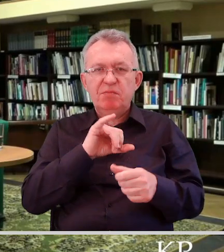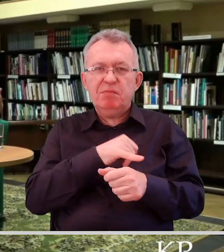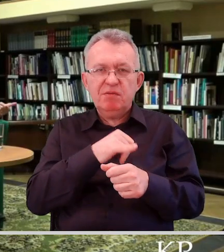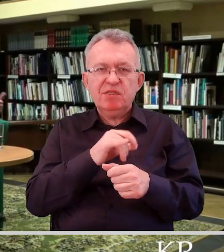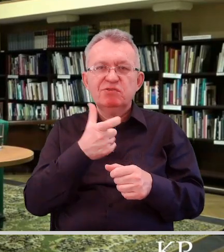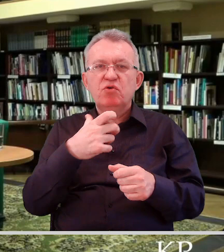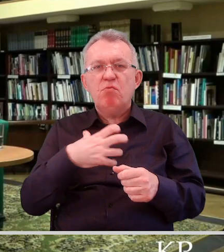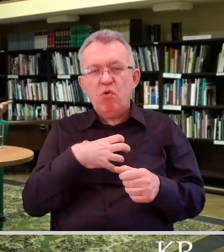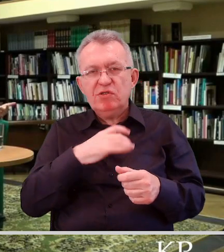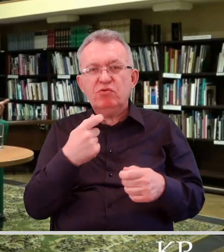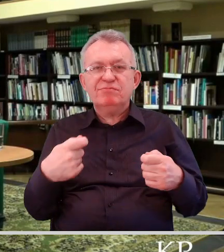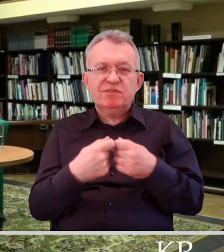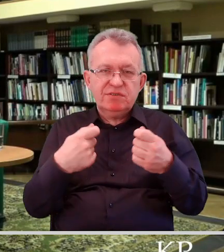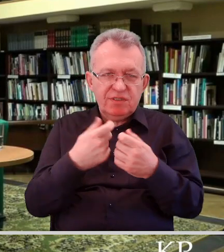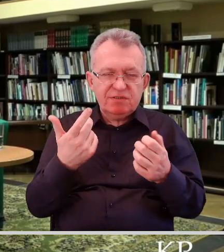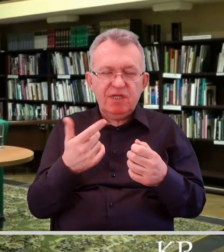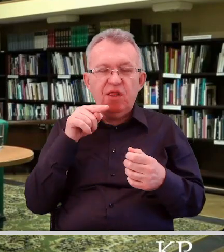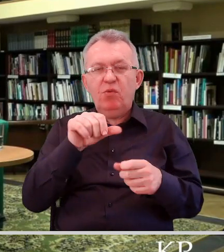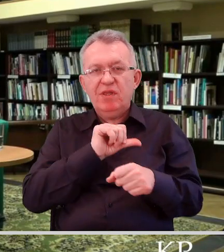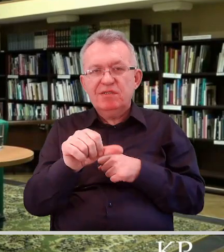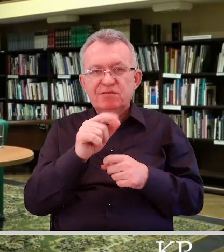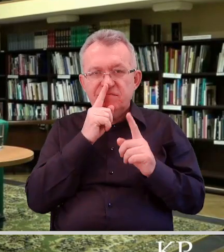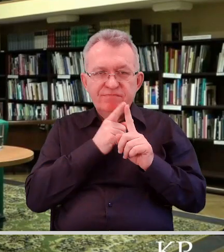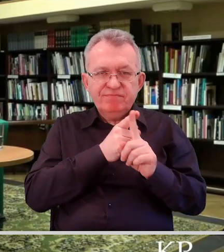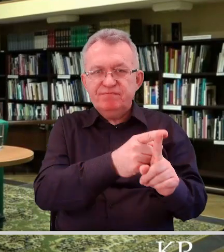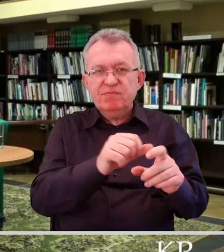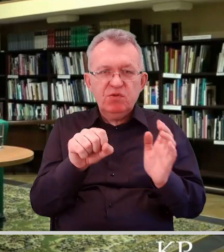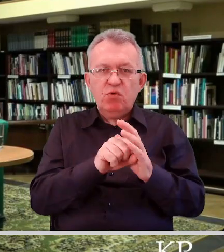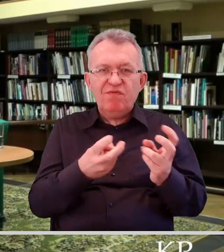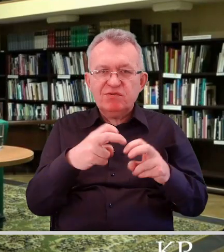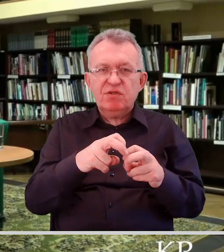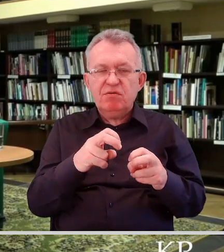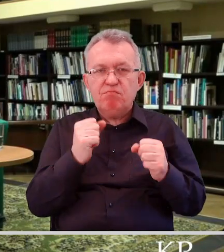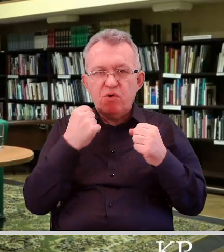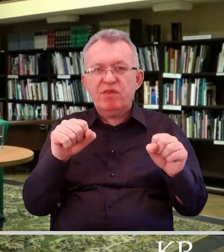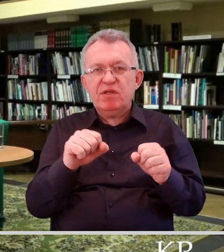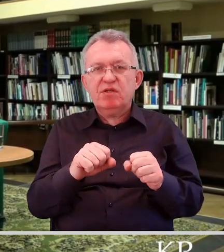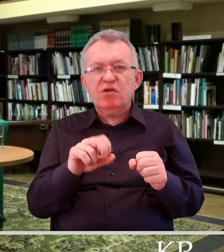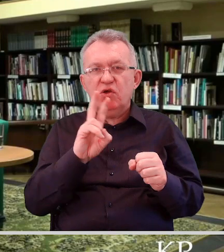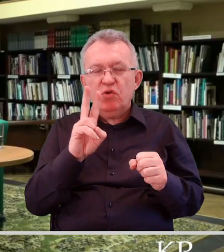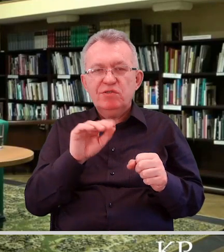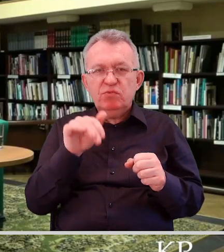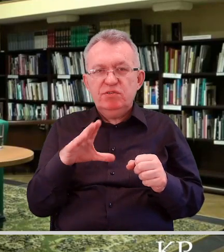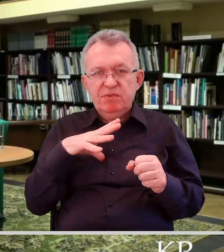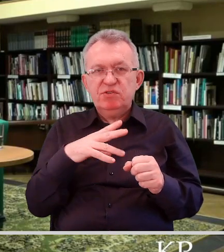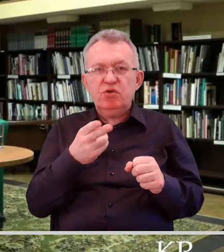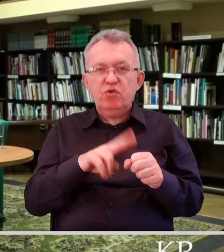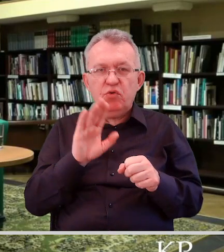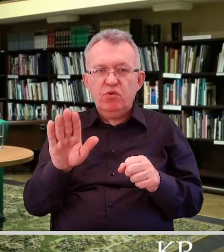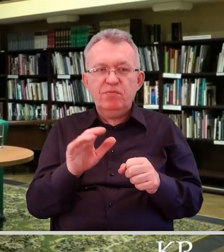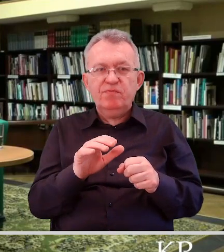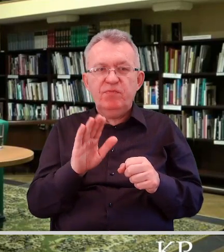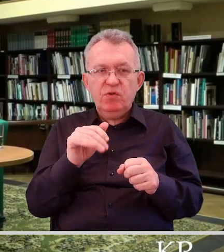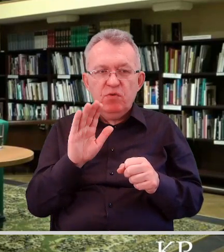zastanowić się, co boli, co uwiera, co nie. I tu jest jakiś trop do tworzenia bohatera, bo to może być po prostu ktoś, kto właśnie